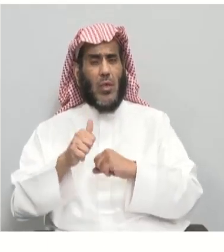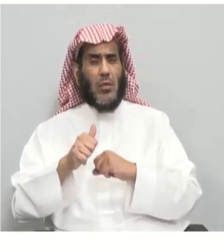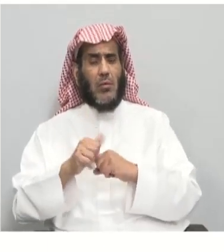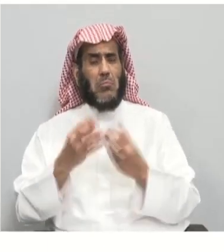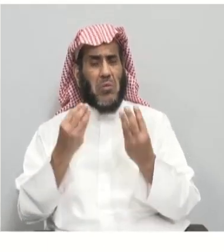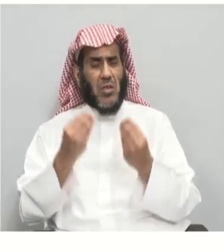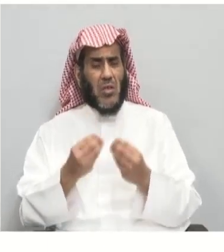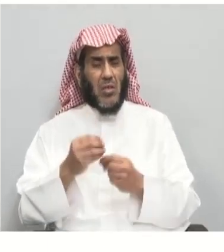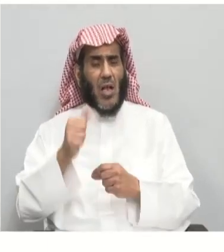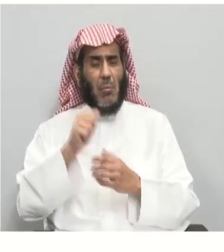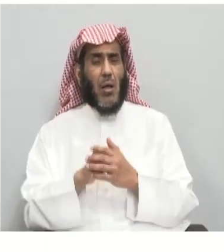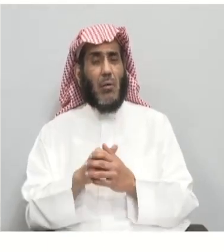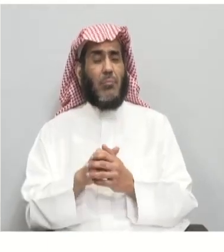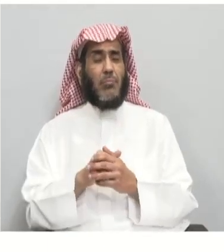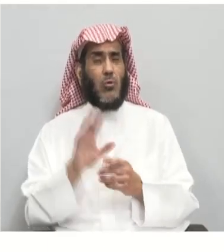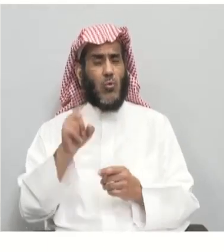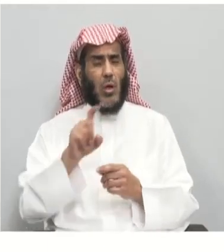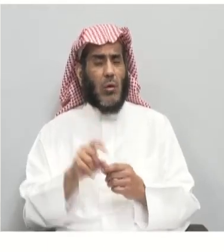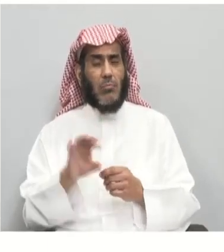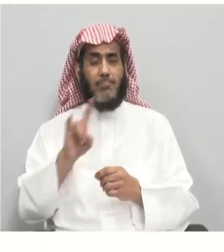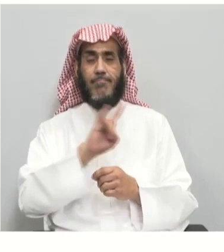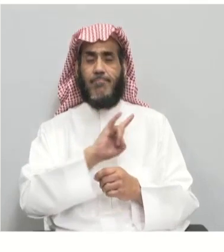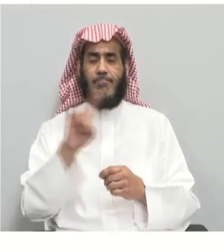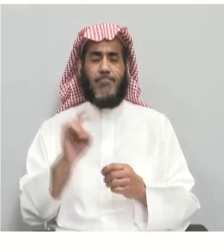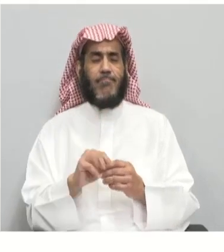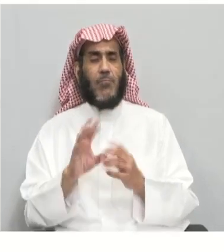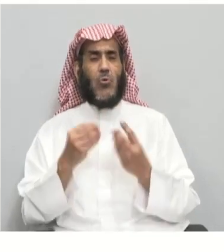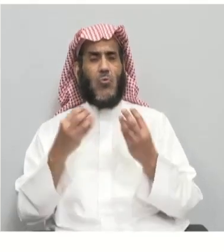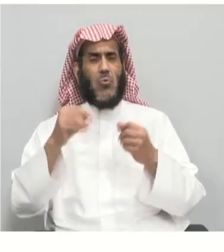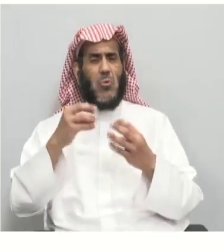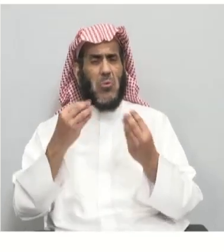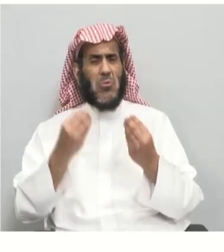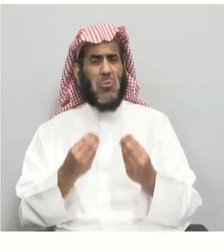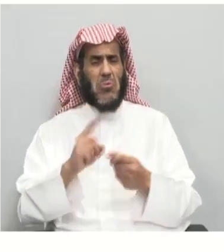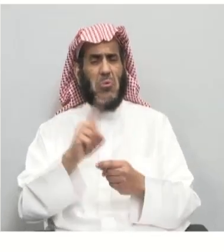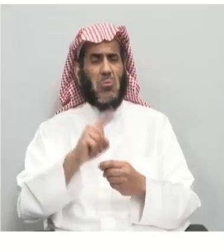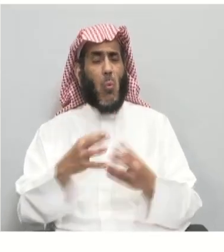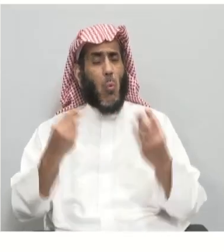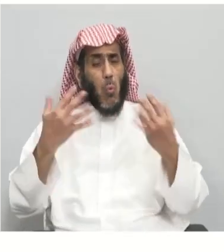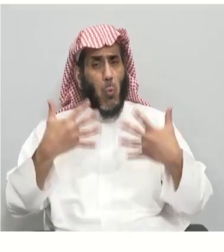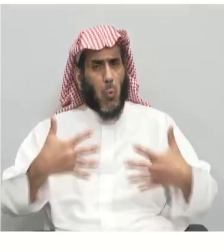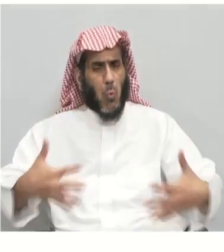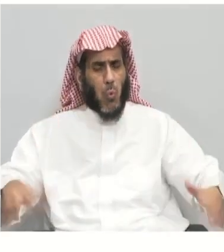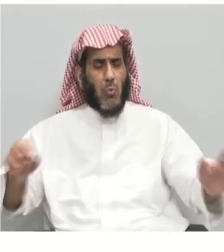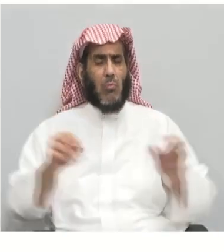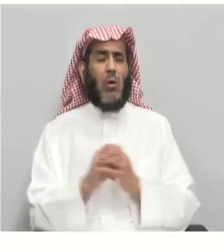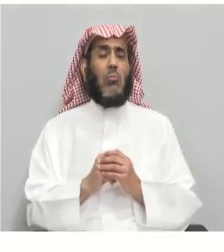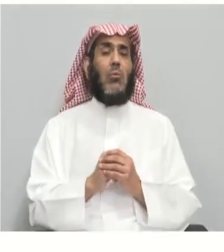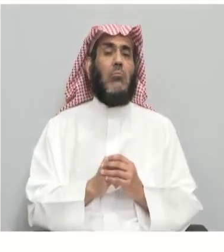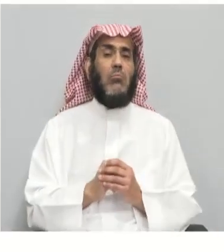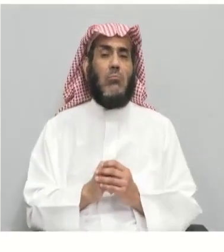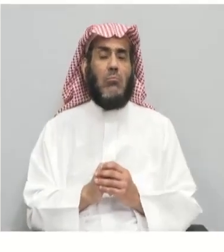ترشيد استهلاك الماء بالطبع لا يوجد فيه اي ترشيد لاستهلاك